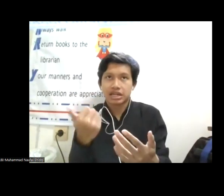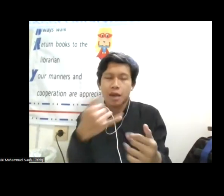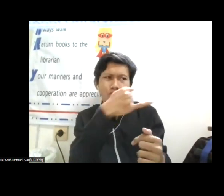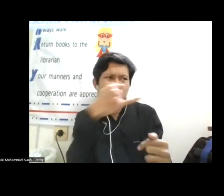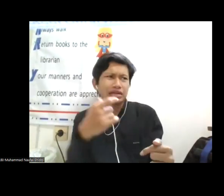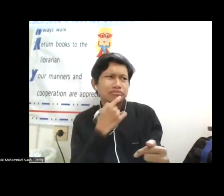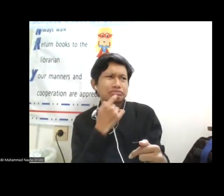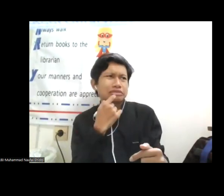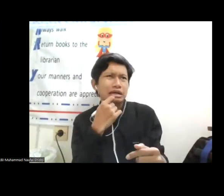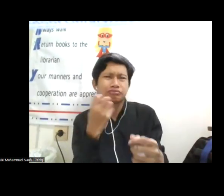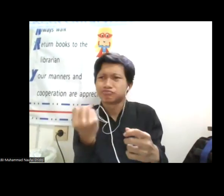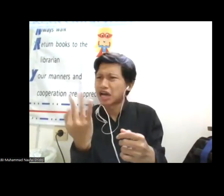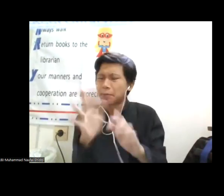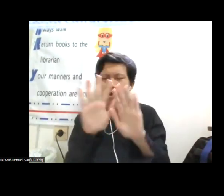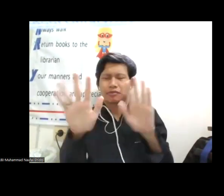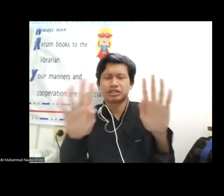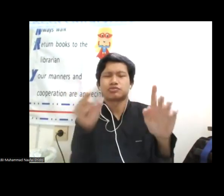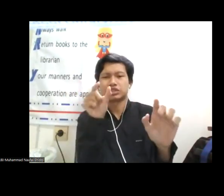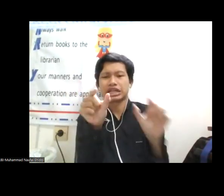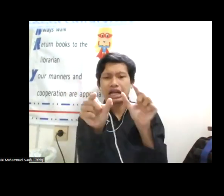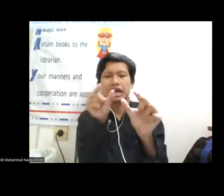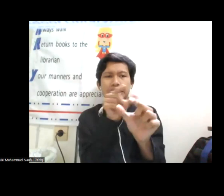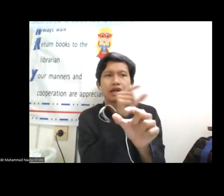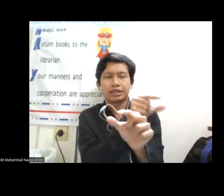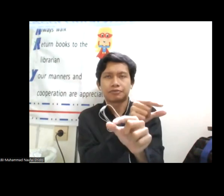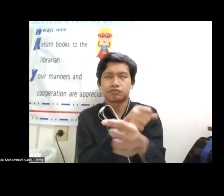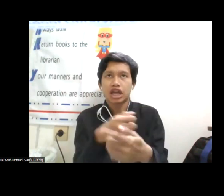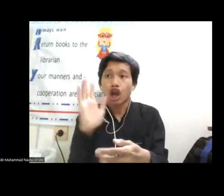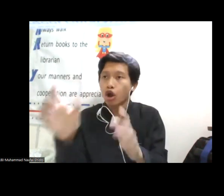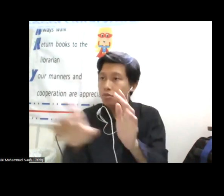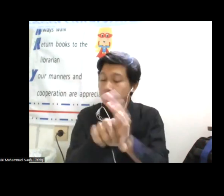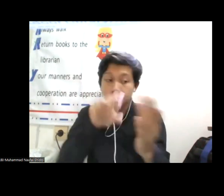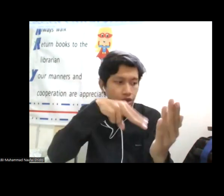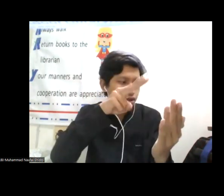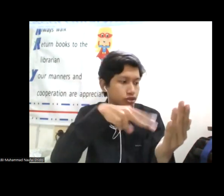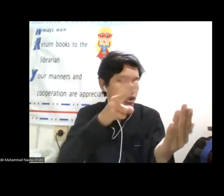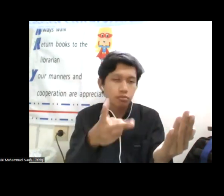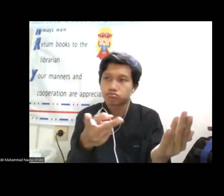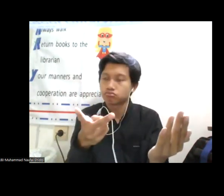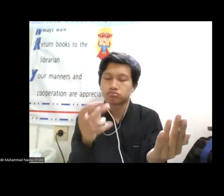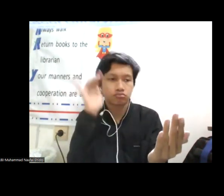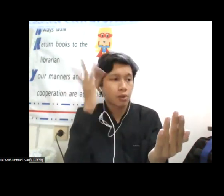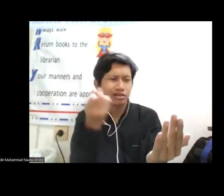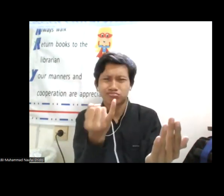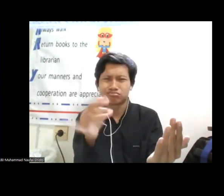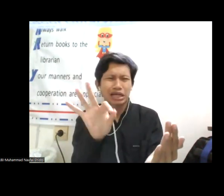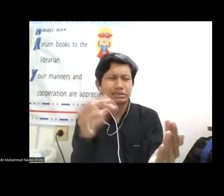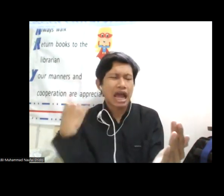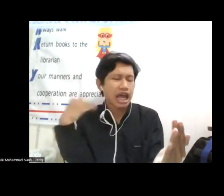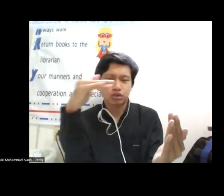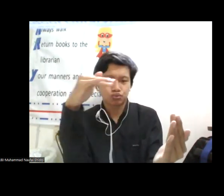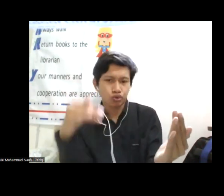mengurangi jumlah kata gitu ya kalau nanti dicek berapa ribu kata gitu apalagi kalau kita umpannya menggunakan yang